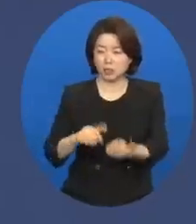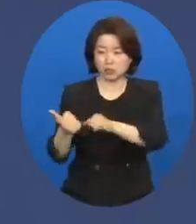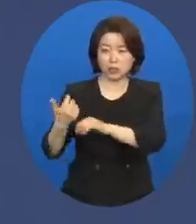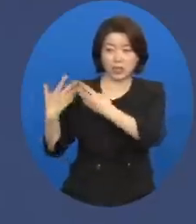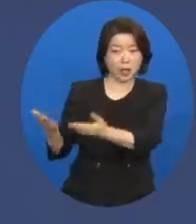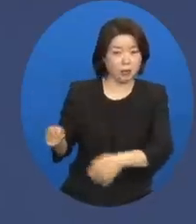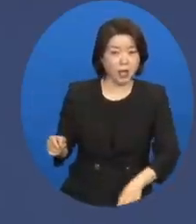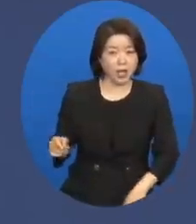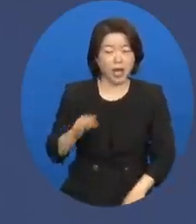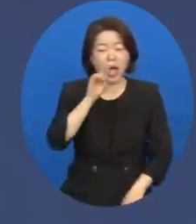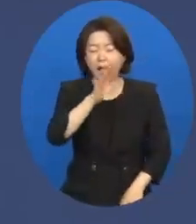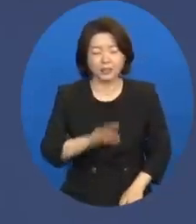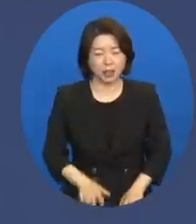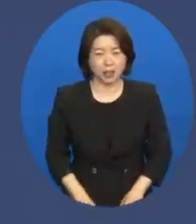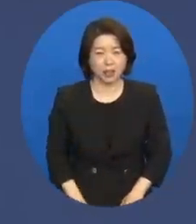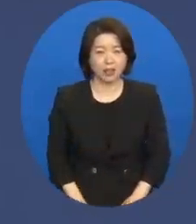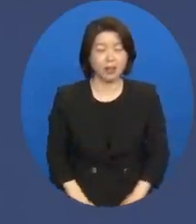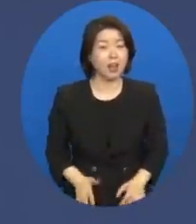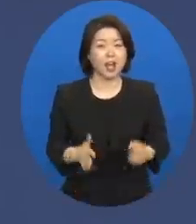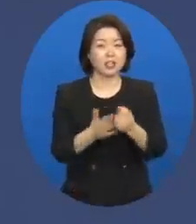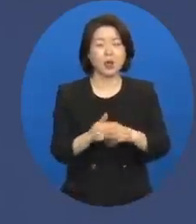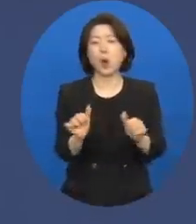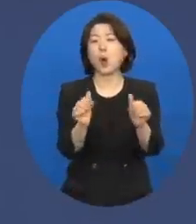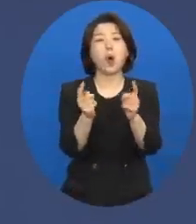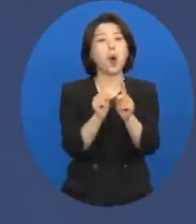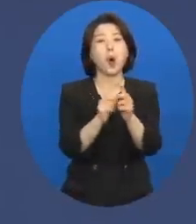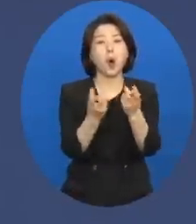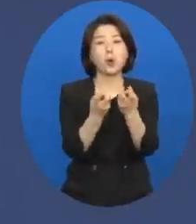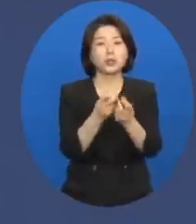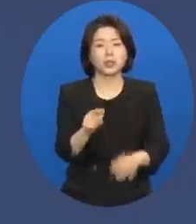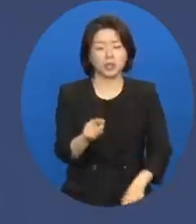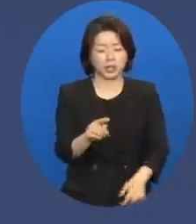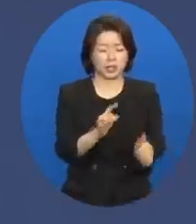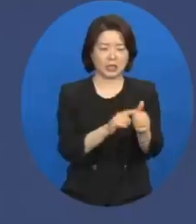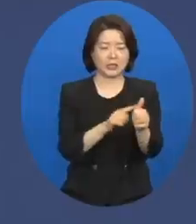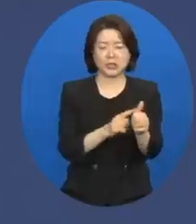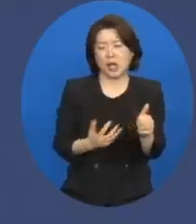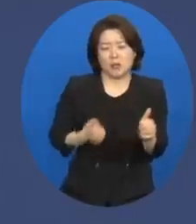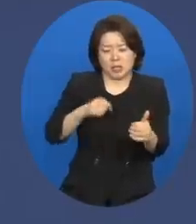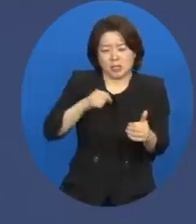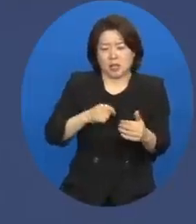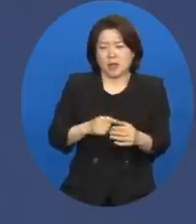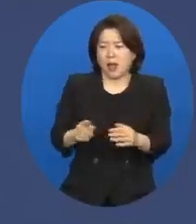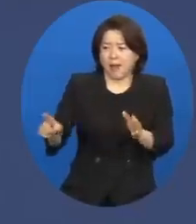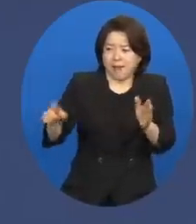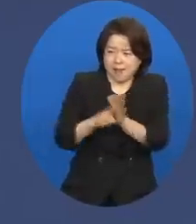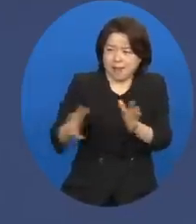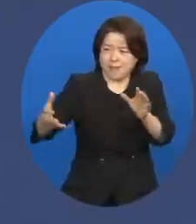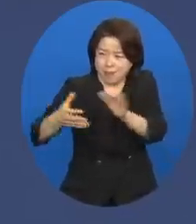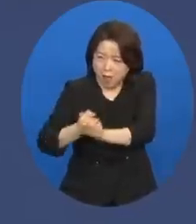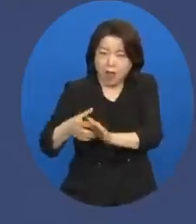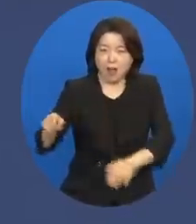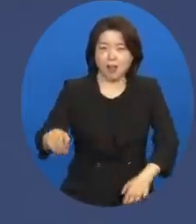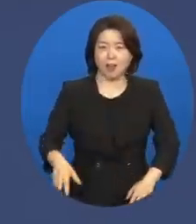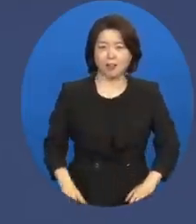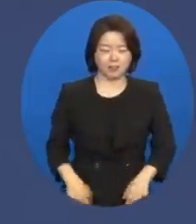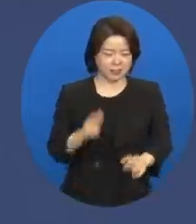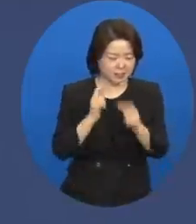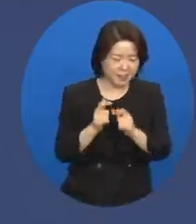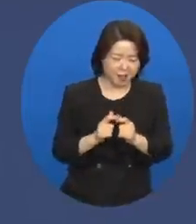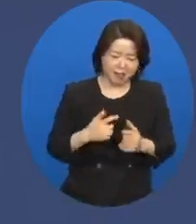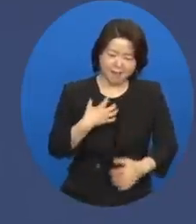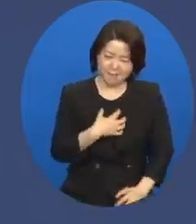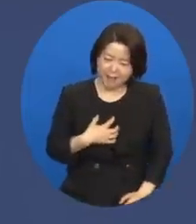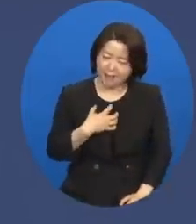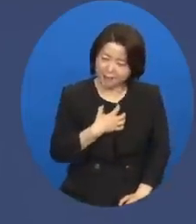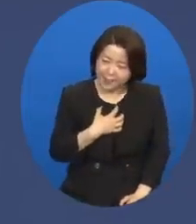두겠냐 말이에요. 그래서 어떻게 남자 있는 게 의리밖에 없는데 고민 고민 막 죽을 것 같은